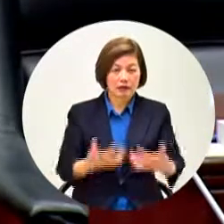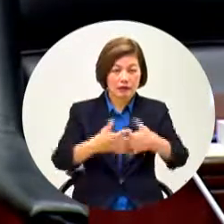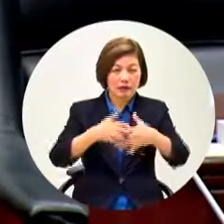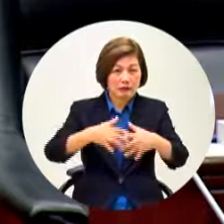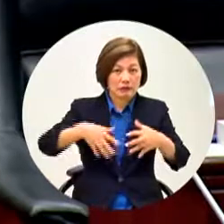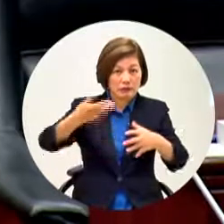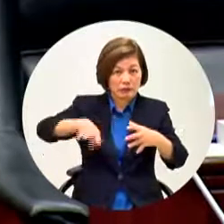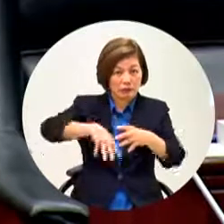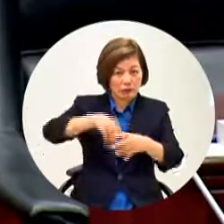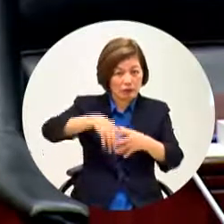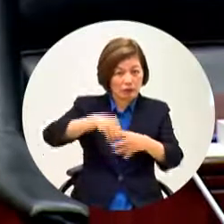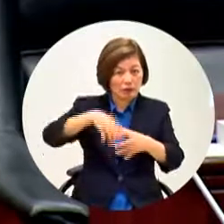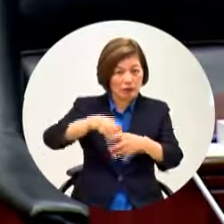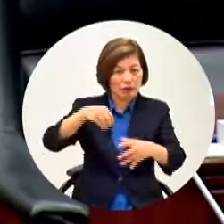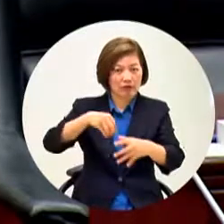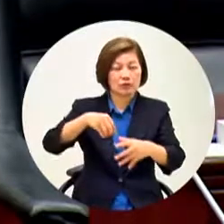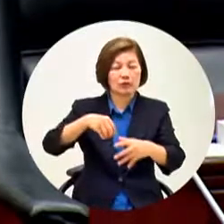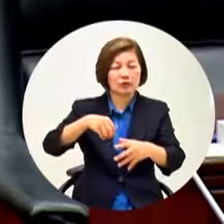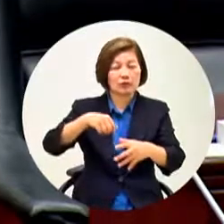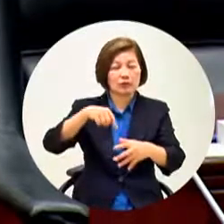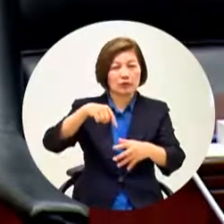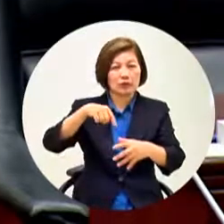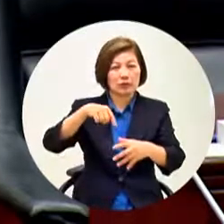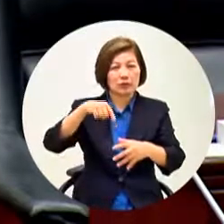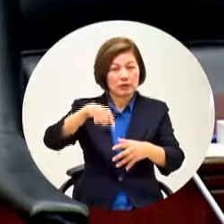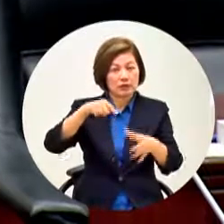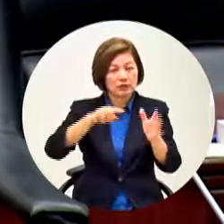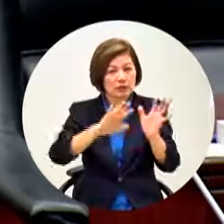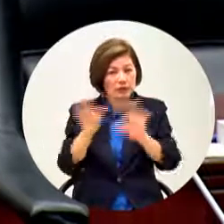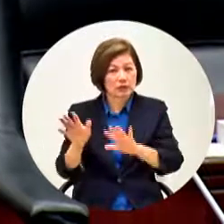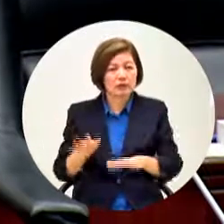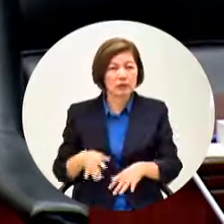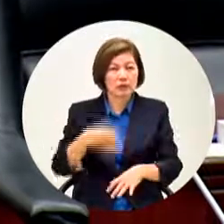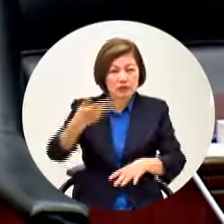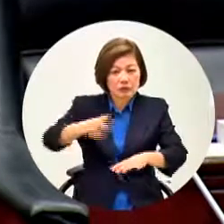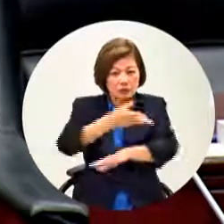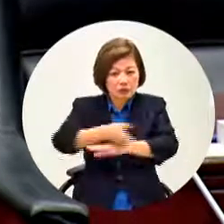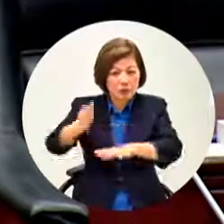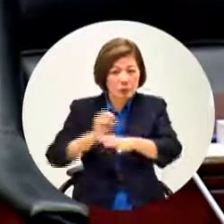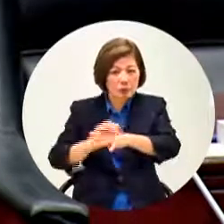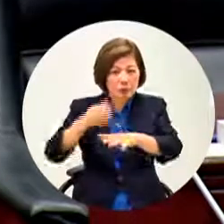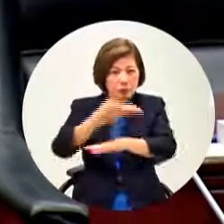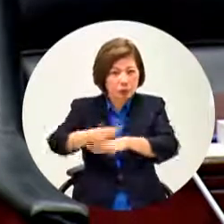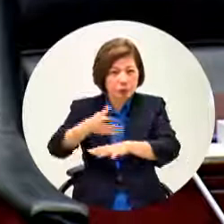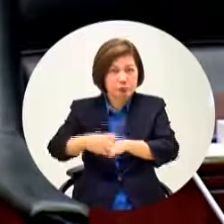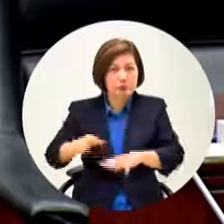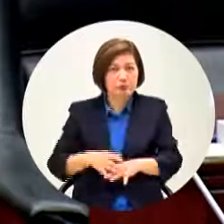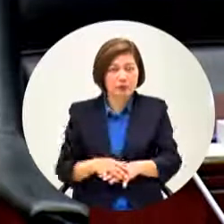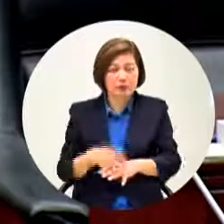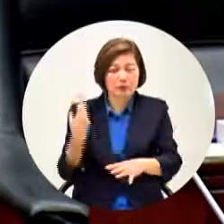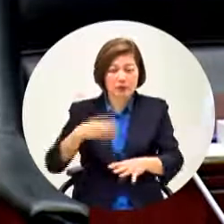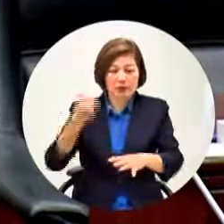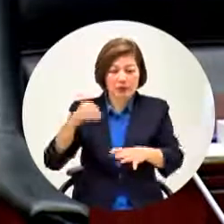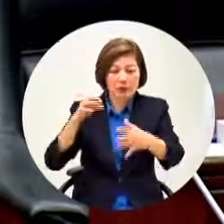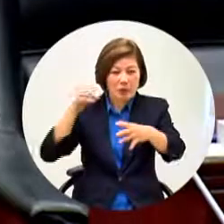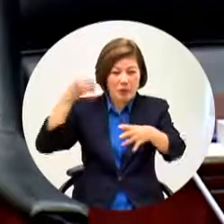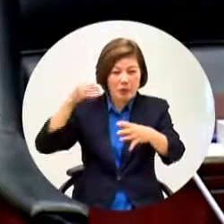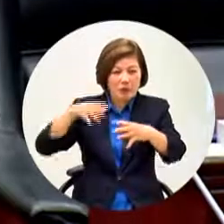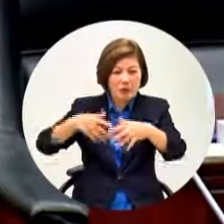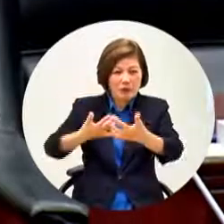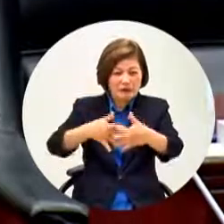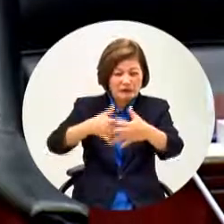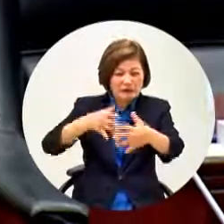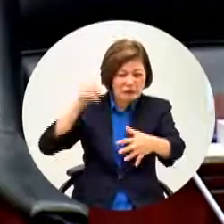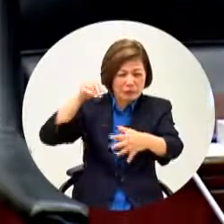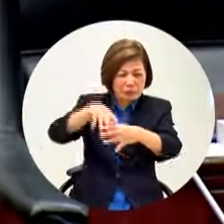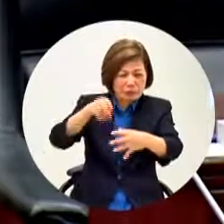功能哦，伊的排水排放啊，比水流来雨水较抽出来袂